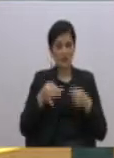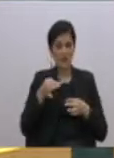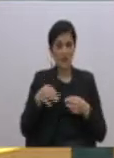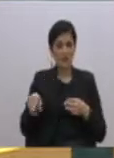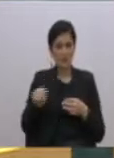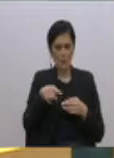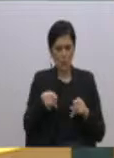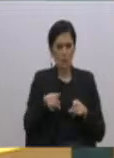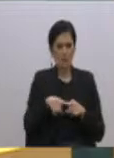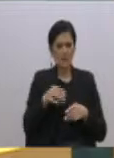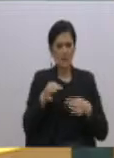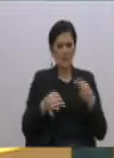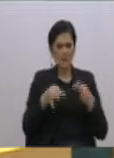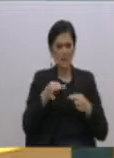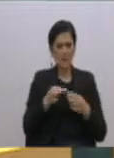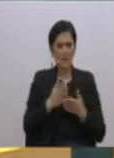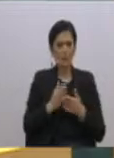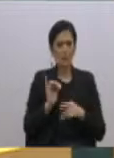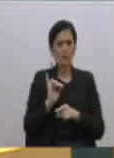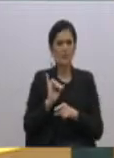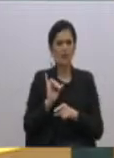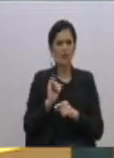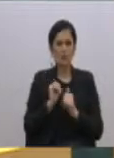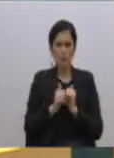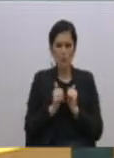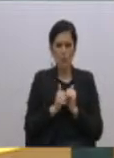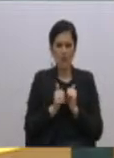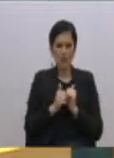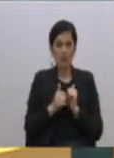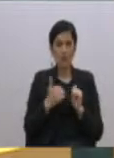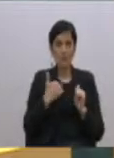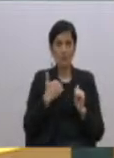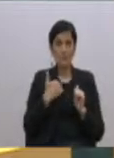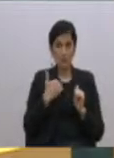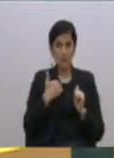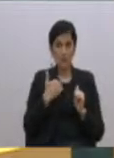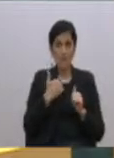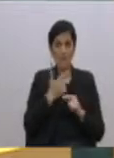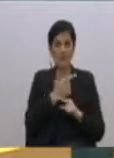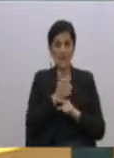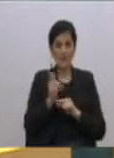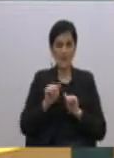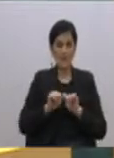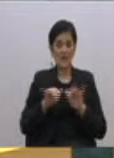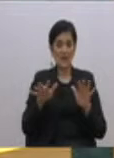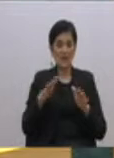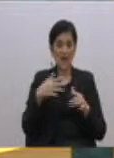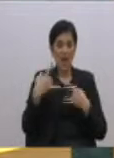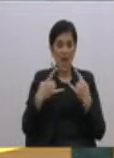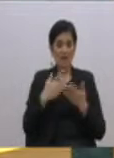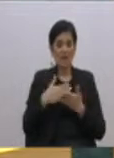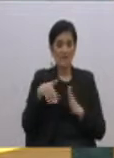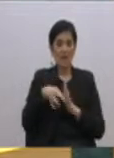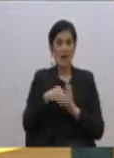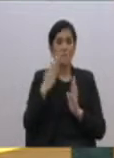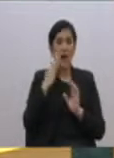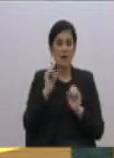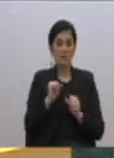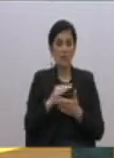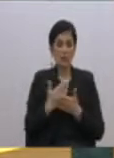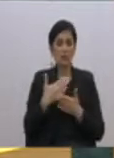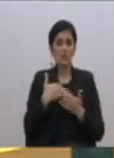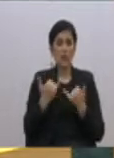სასამართლო, სასამართლო, სადაც ყოველთვის და მე ეს ჩემი გადაცემაც მაქვს, მოგეხსენებათ, ხშირად ეხება მართლმსაჯულების ნაწილს და ჩემი